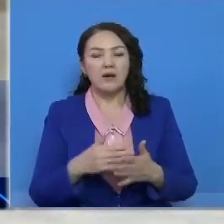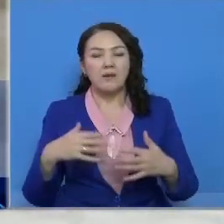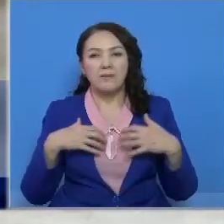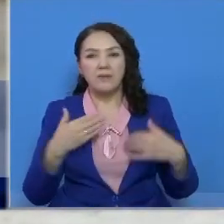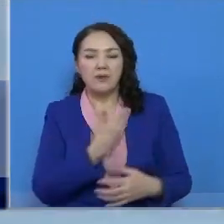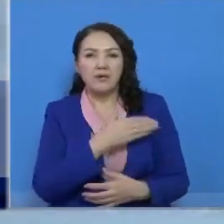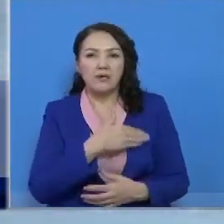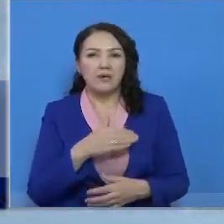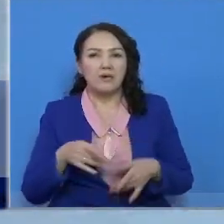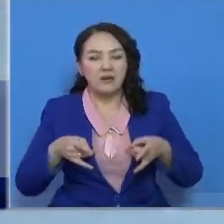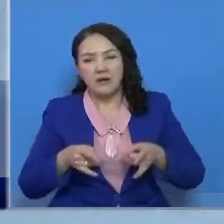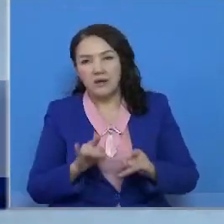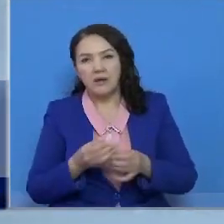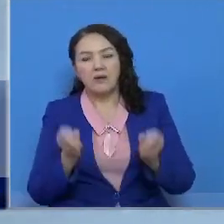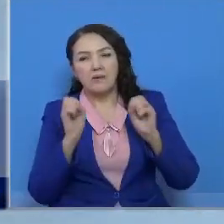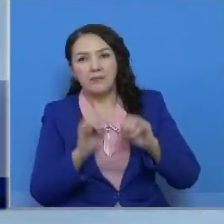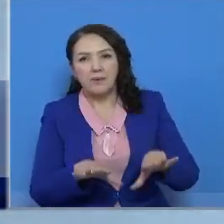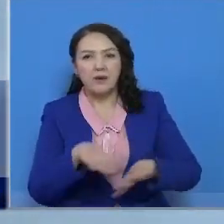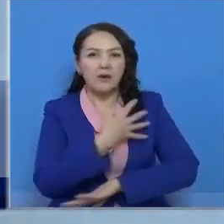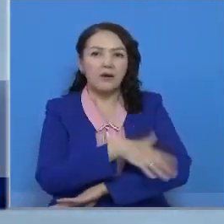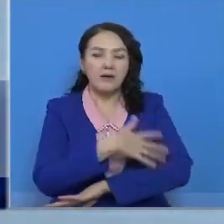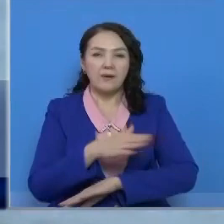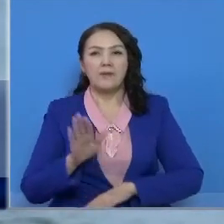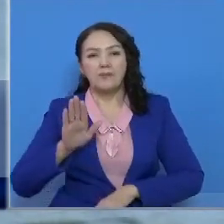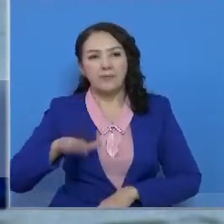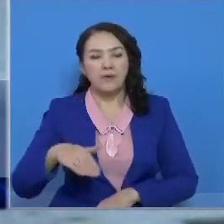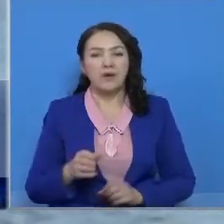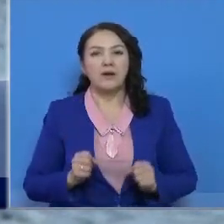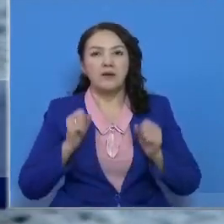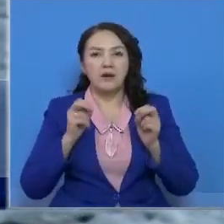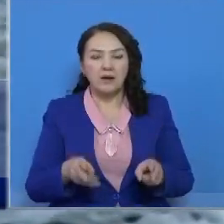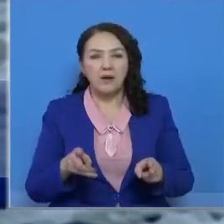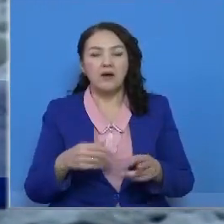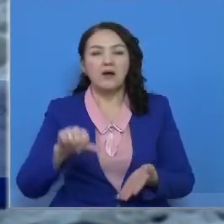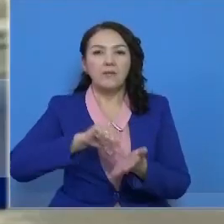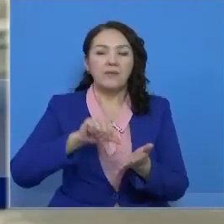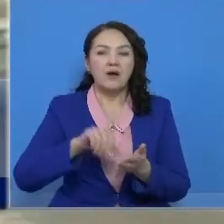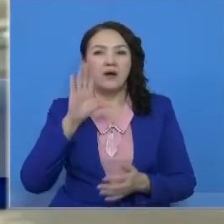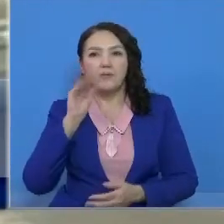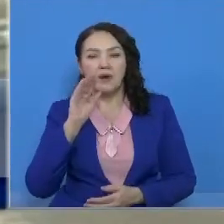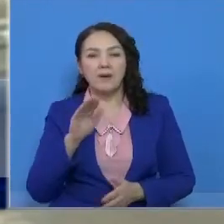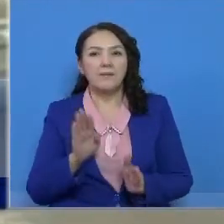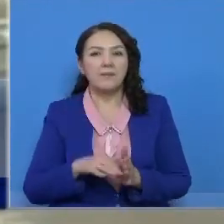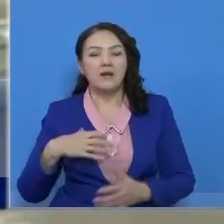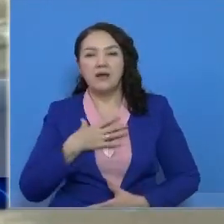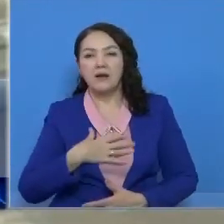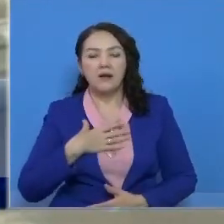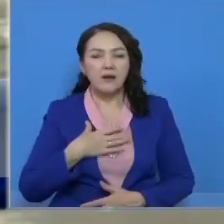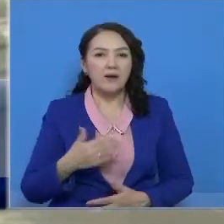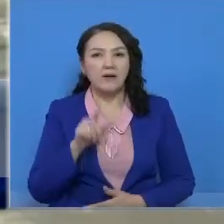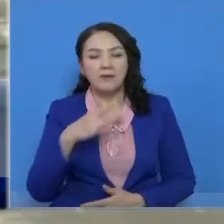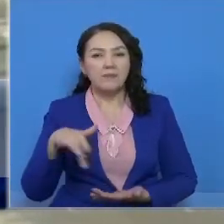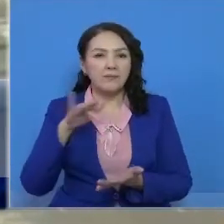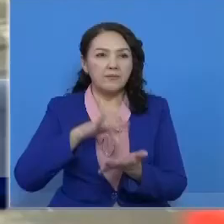нежеланного приплода щенков просто оставляет на улице после ряда несчастных случаев с участием бродячих собак беспокойство горожан поэтому